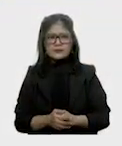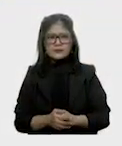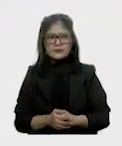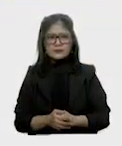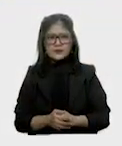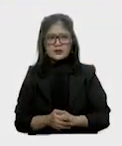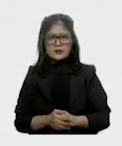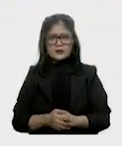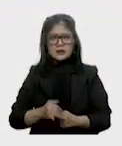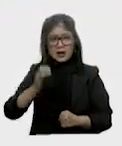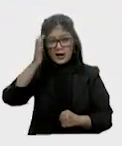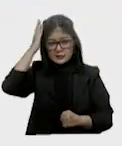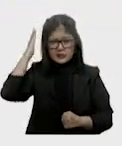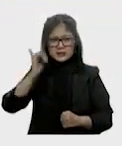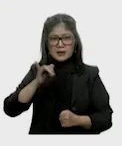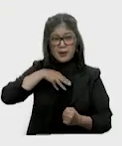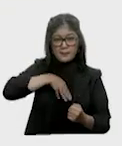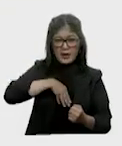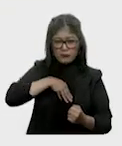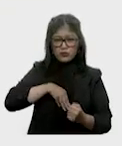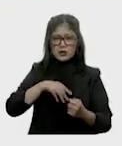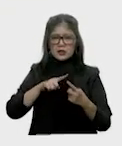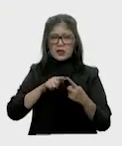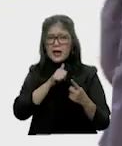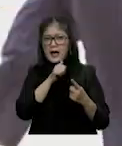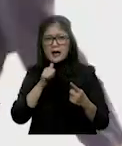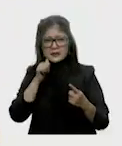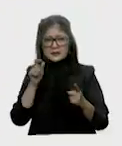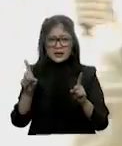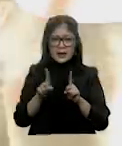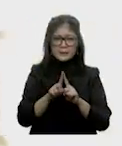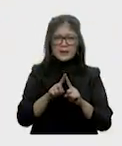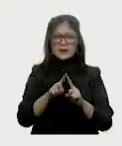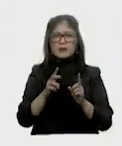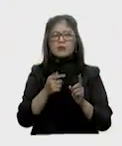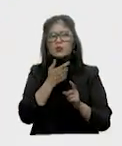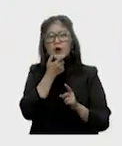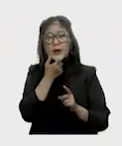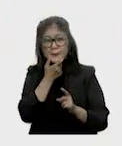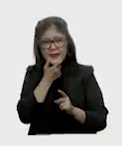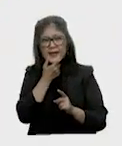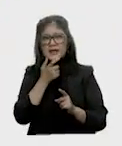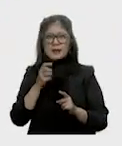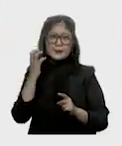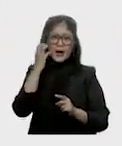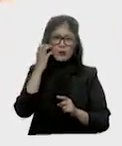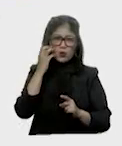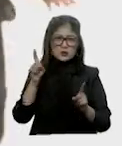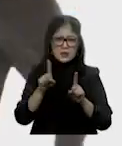Ganjar sama Pak Mahmud, terus Anies sama Muhaimin, terus Prabowo sama Gibran Rakabuming.